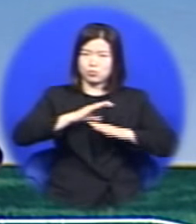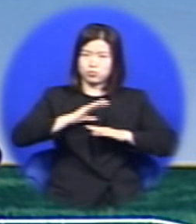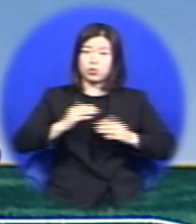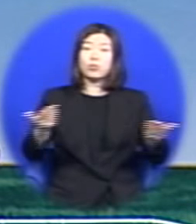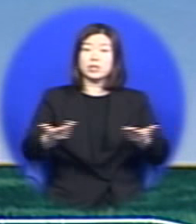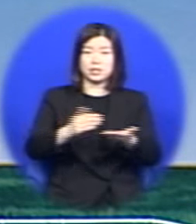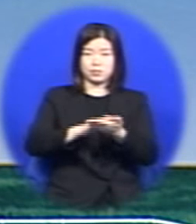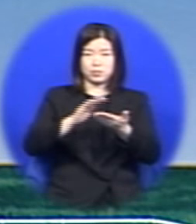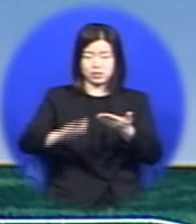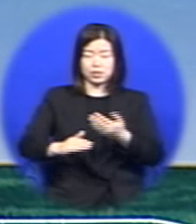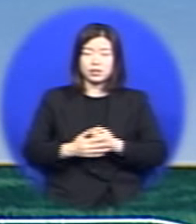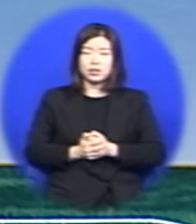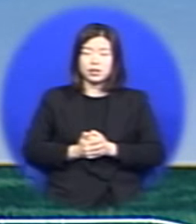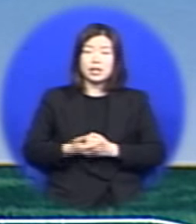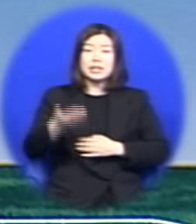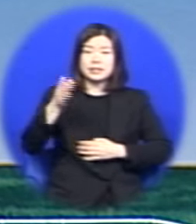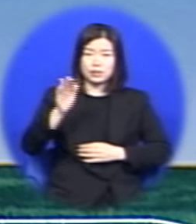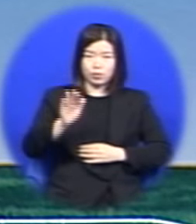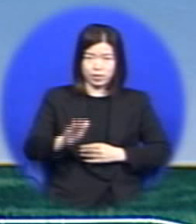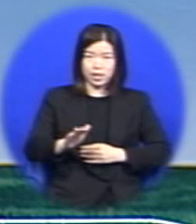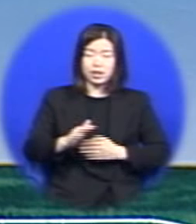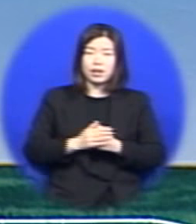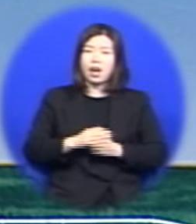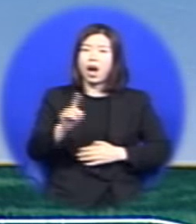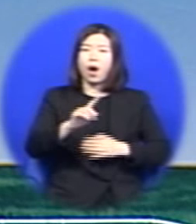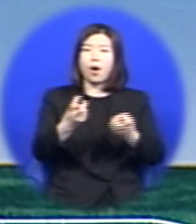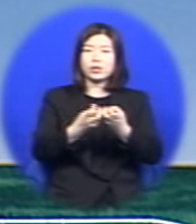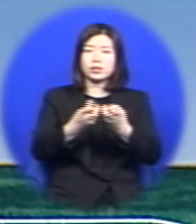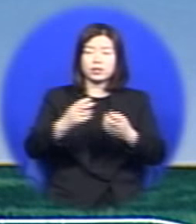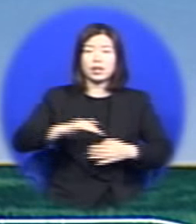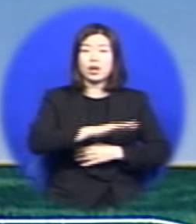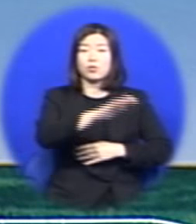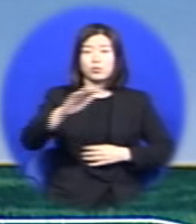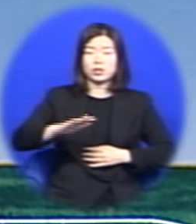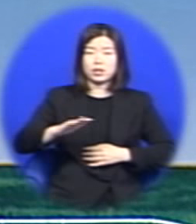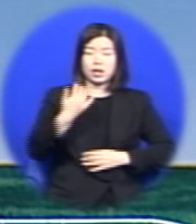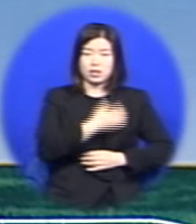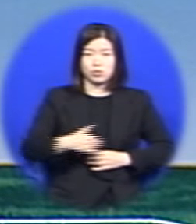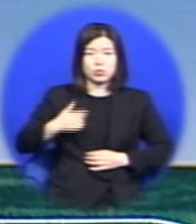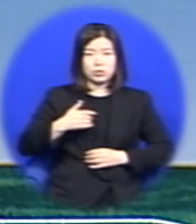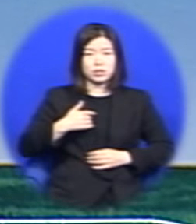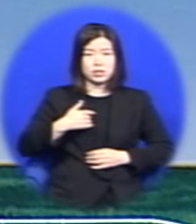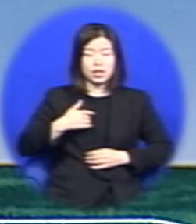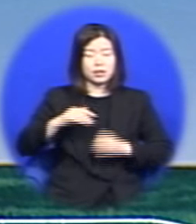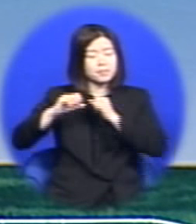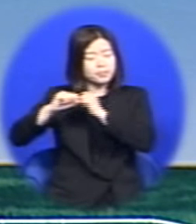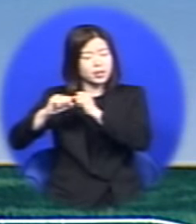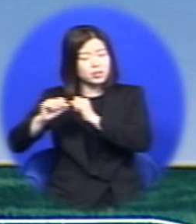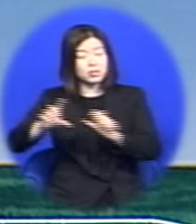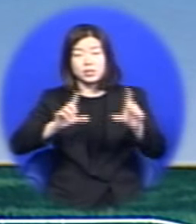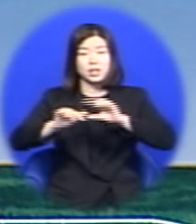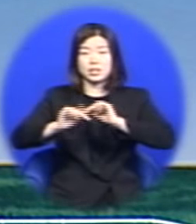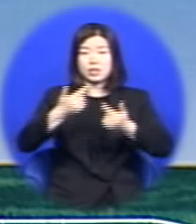일이에요. 그런데 어떻게 우리가 육신에 끌려서 살지 않을 수 있습니까?